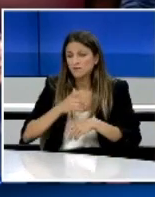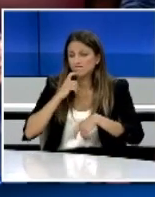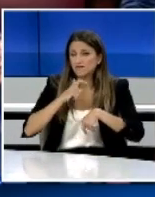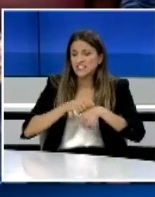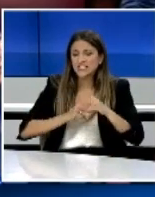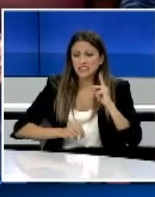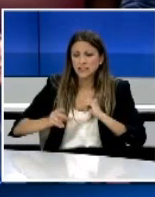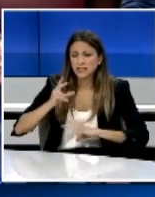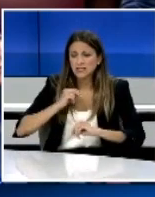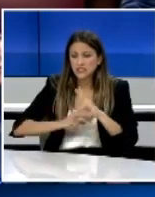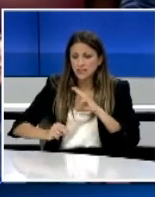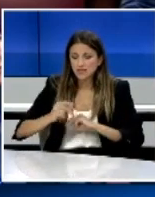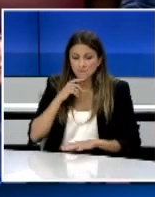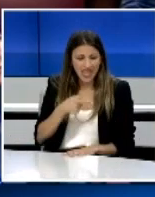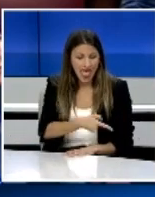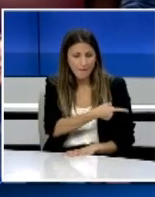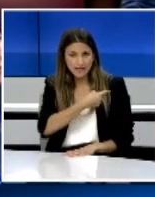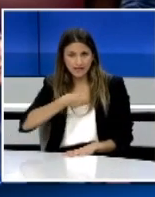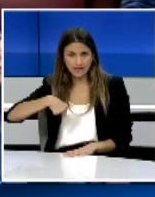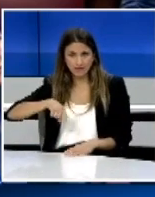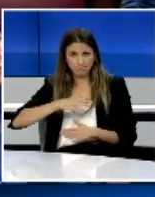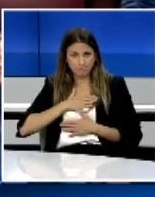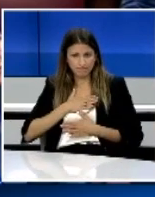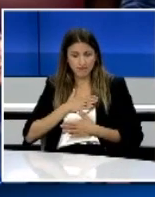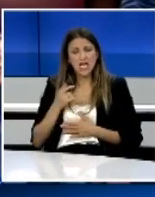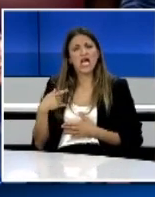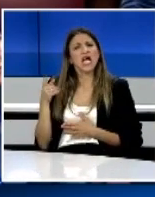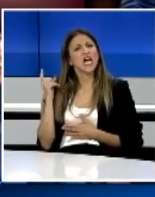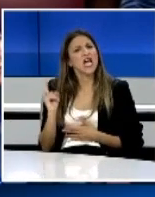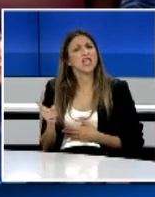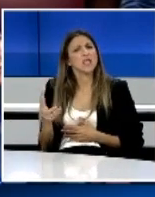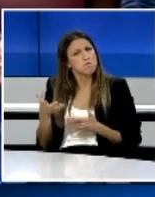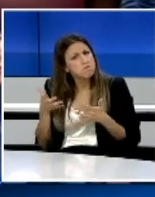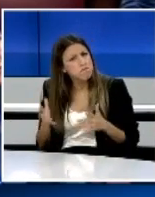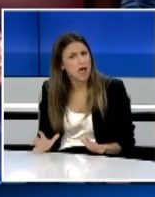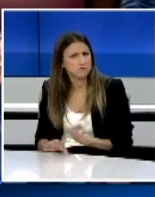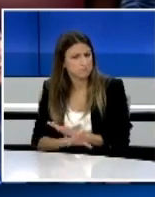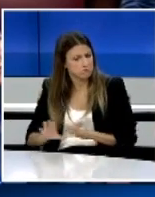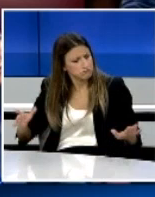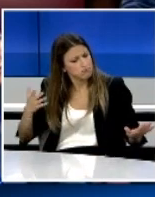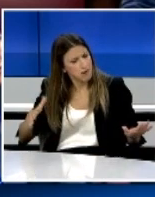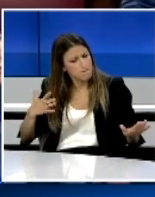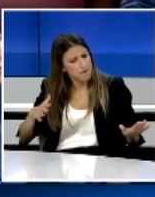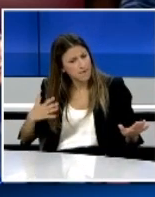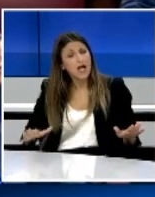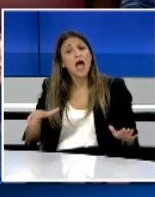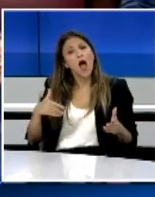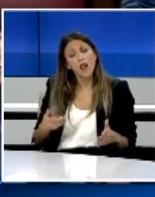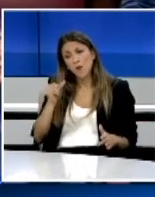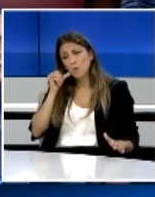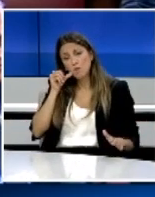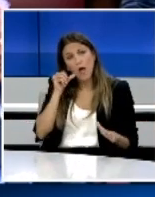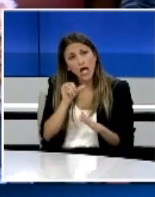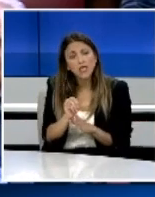ανάμεσα σε εμάς, κύριε Μητσοτάκη, που ασκήσαμε κριτική στα κακό σχήματα της μεταπολίτευσης, αλλά ήμασταν και είμαστε